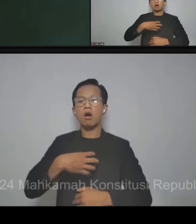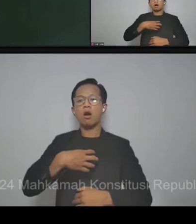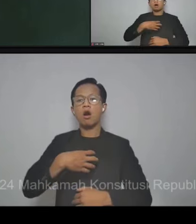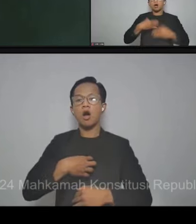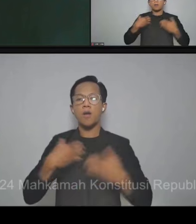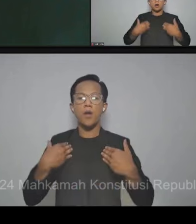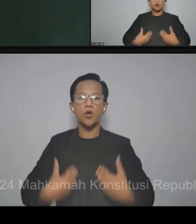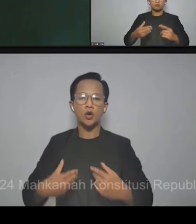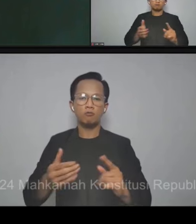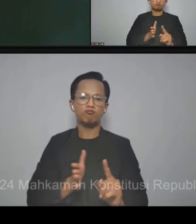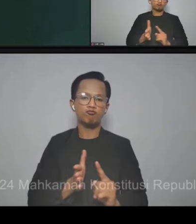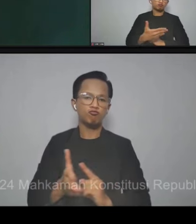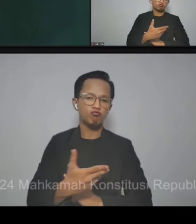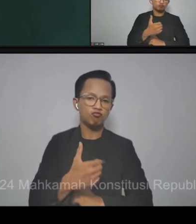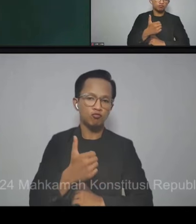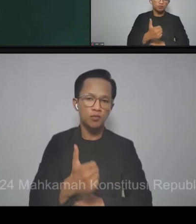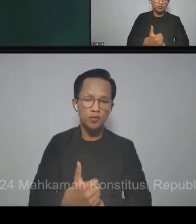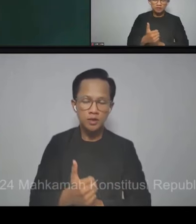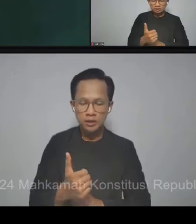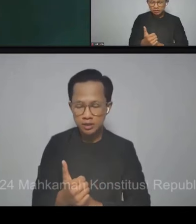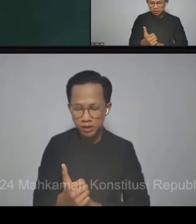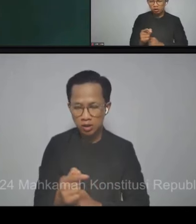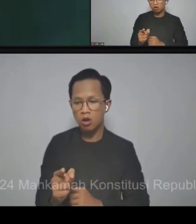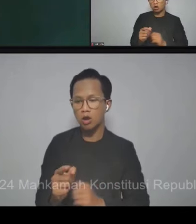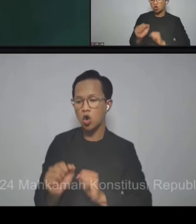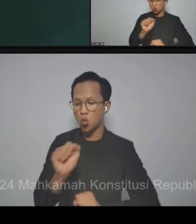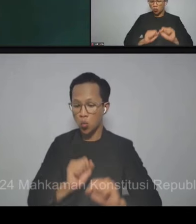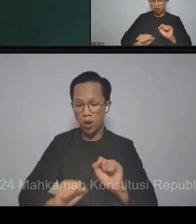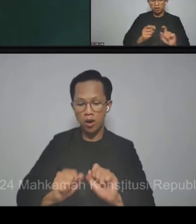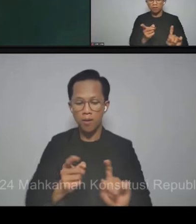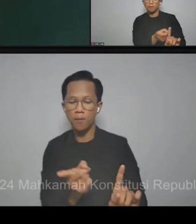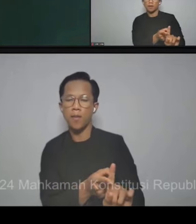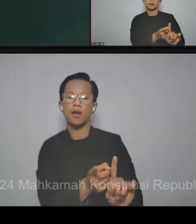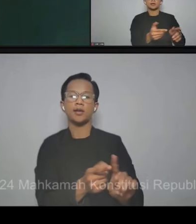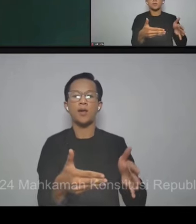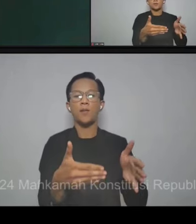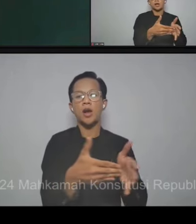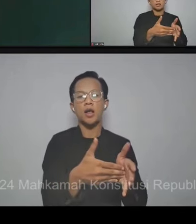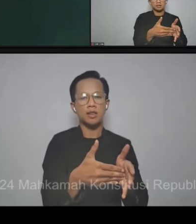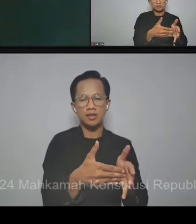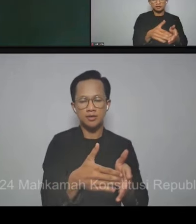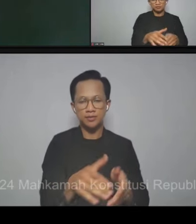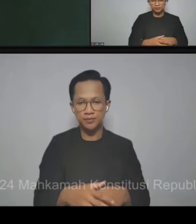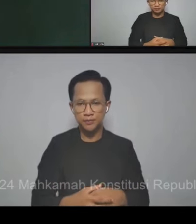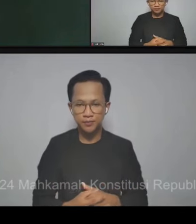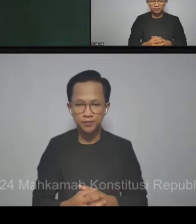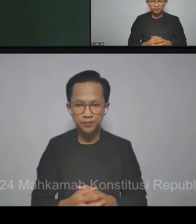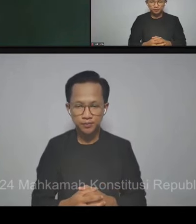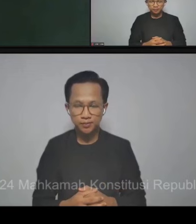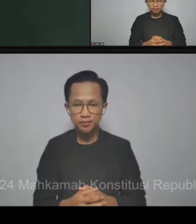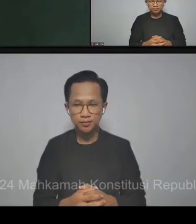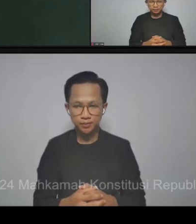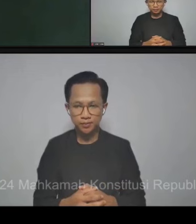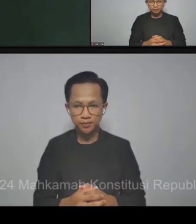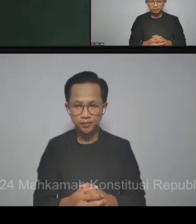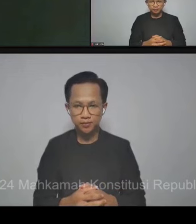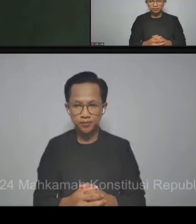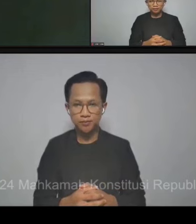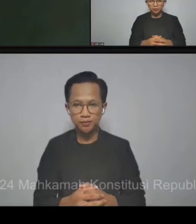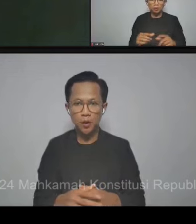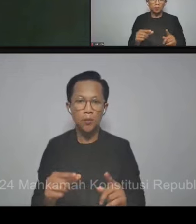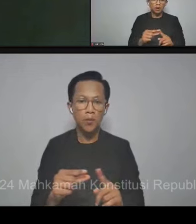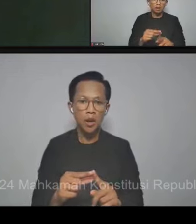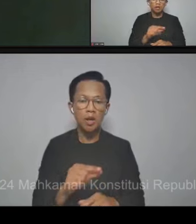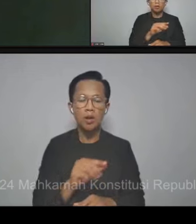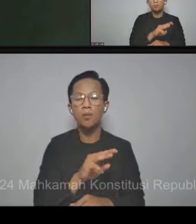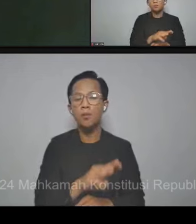memberikan pembatasan terhadap dilakukannya upaya paksa bahwa lebih lebih lanjut dengan mendasarkan pada penjelasan norma pasal 43a